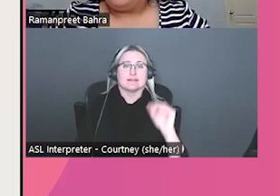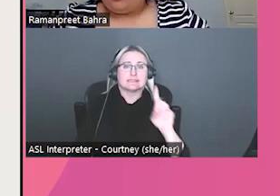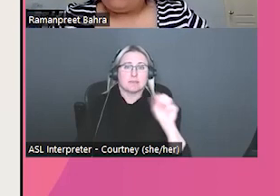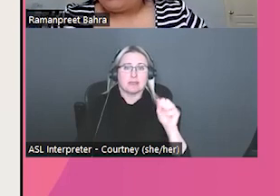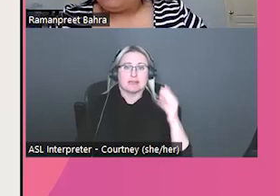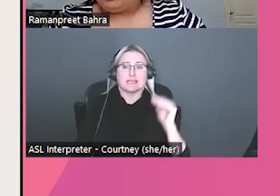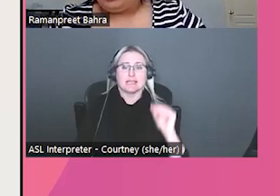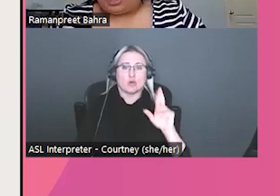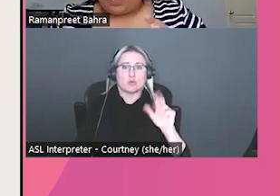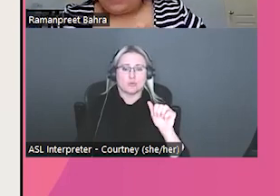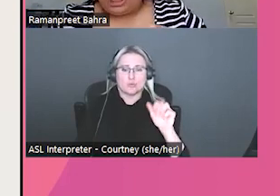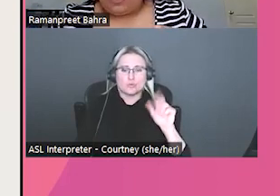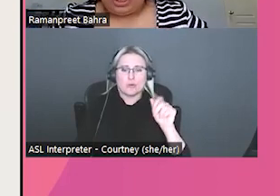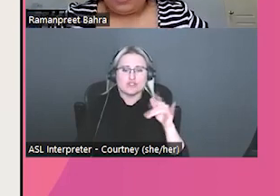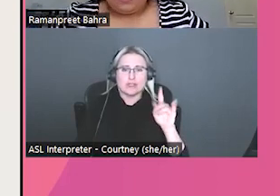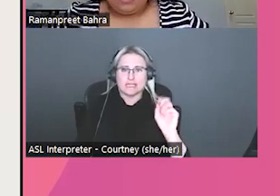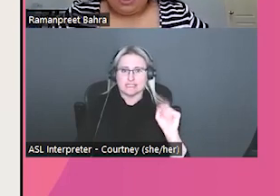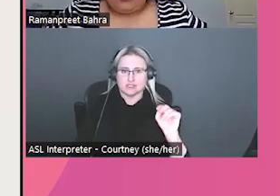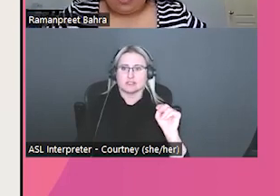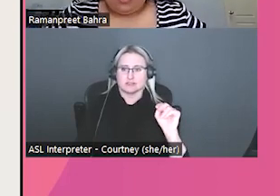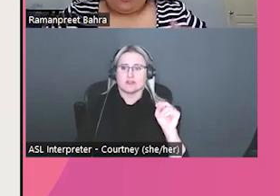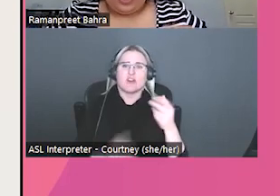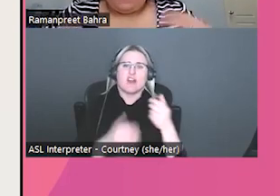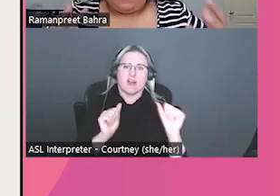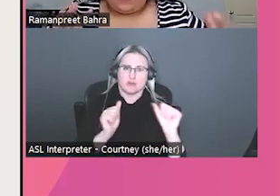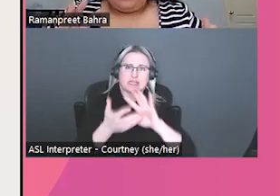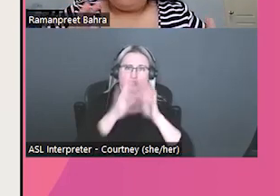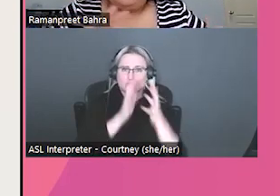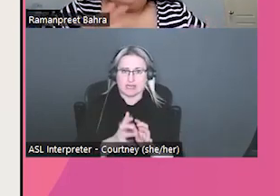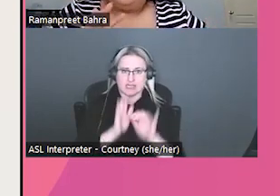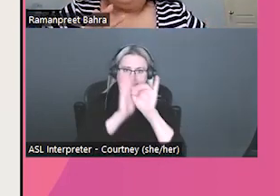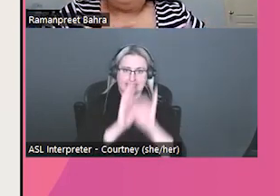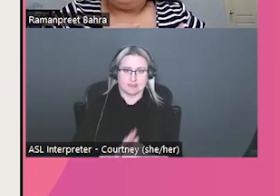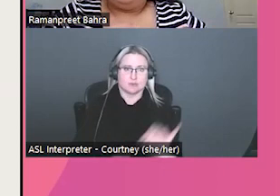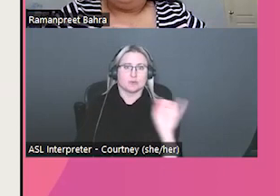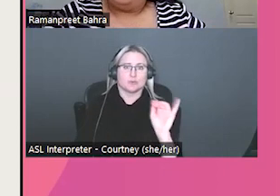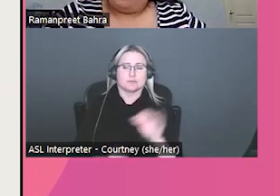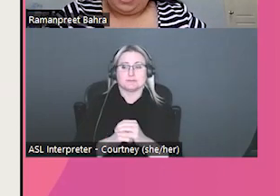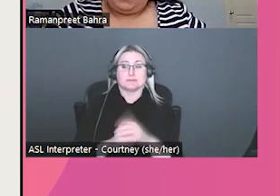donc qui a une intersection avec le capacitisme,